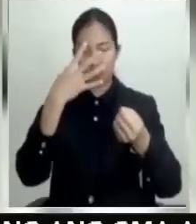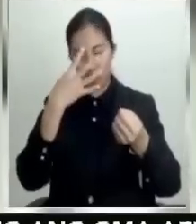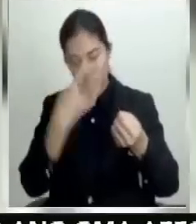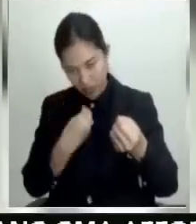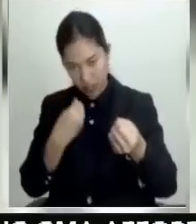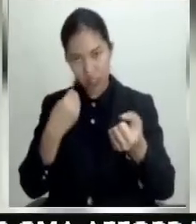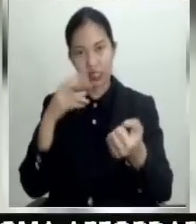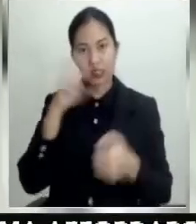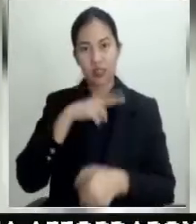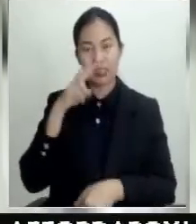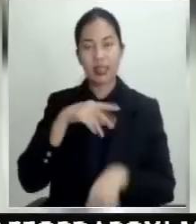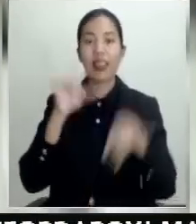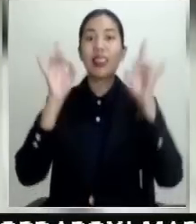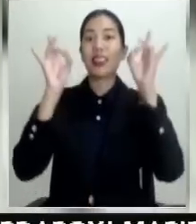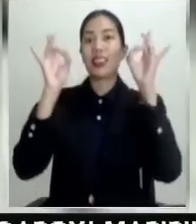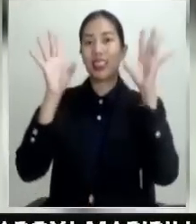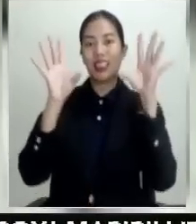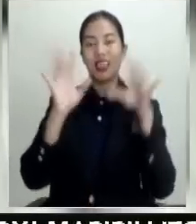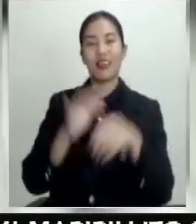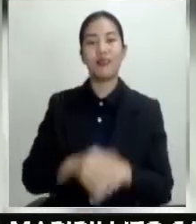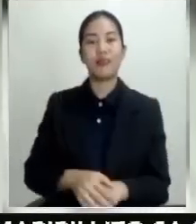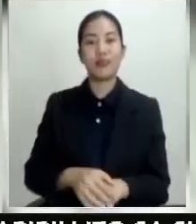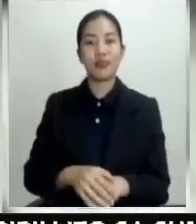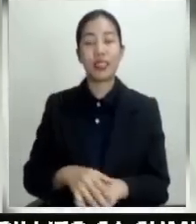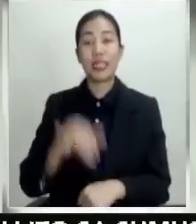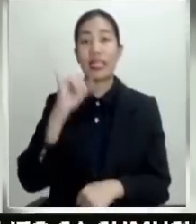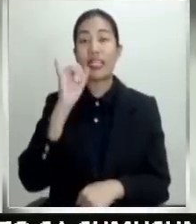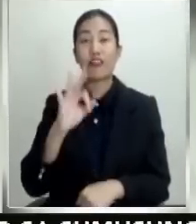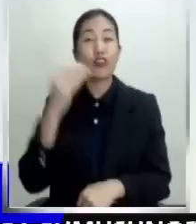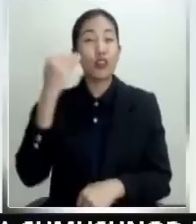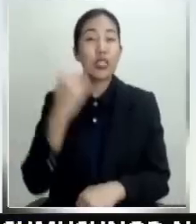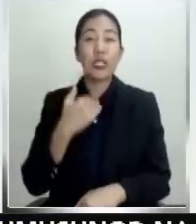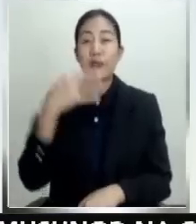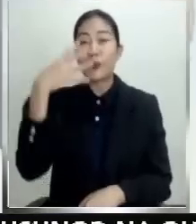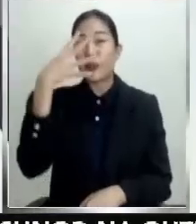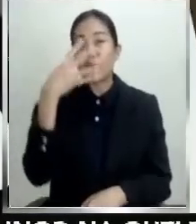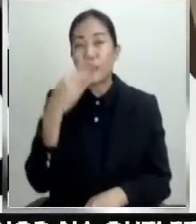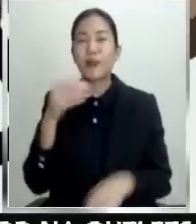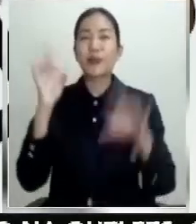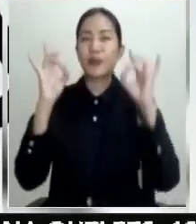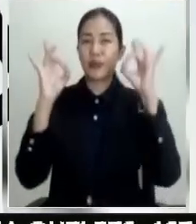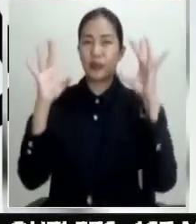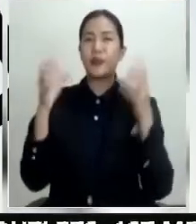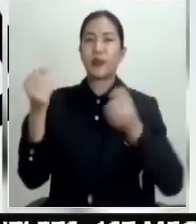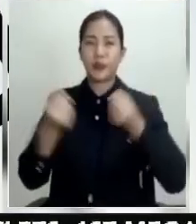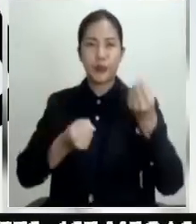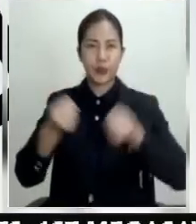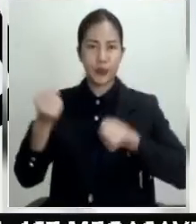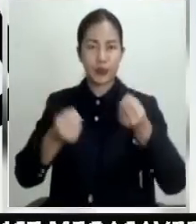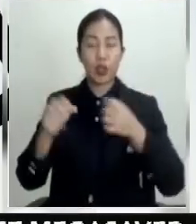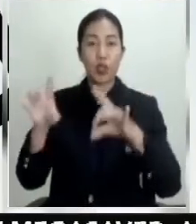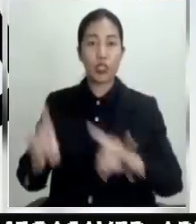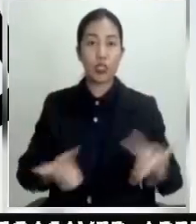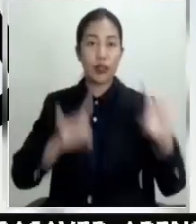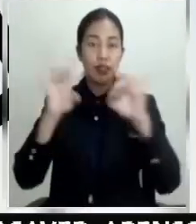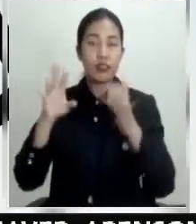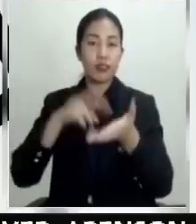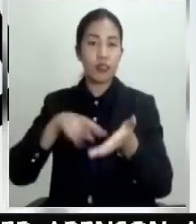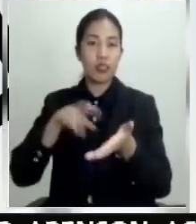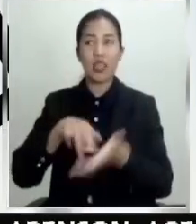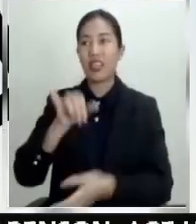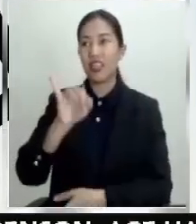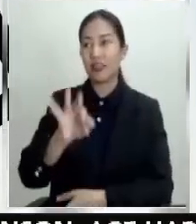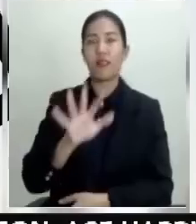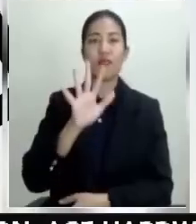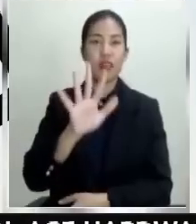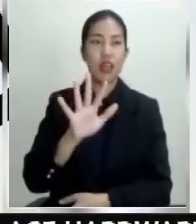ang pagmamaneho ng walang tulog. Ayon nga sa isang pag-aaral sa Australia, ang pagmamaneho na meron ka lamang 4-5 oras na tulog